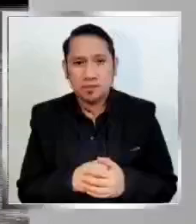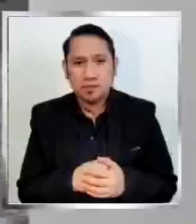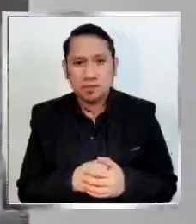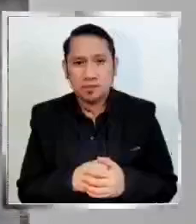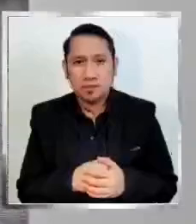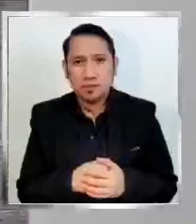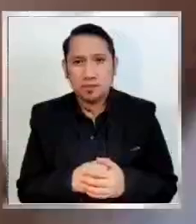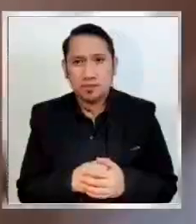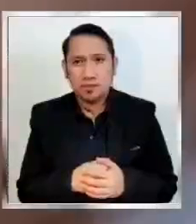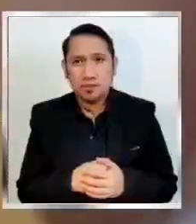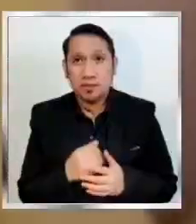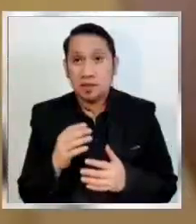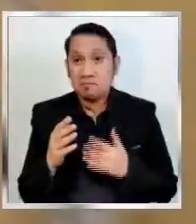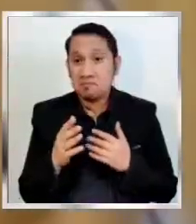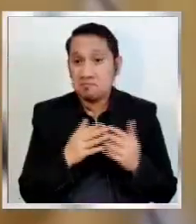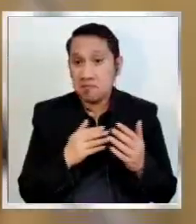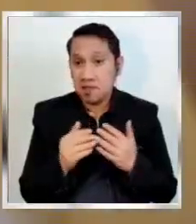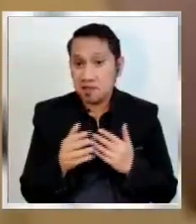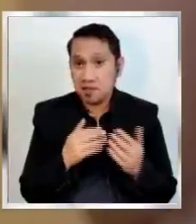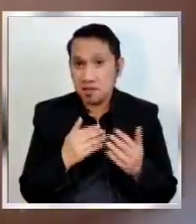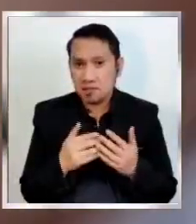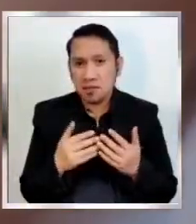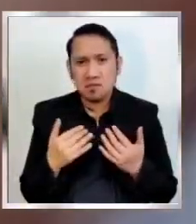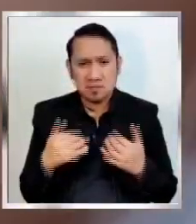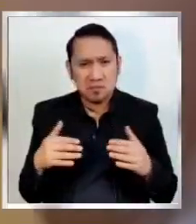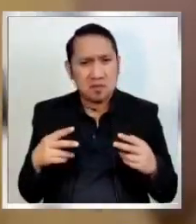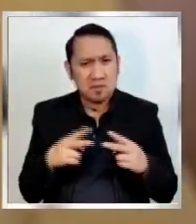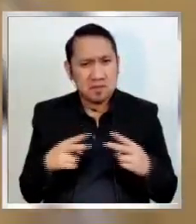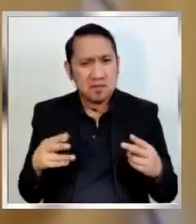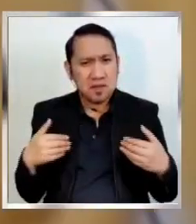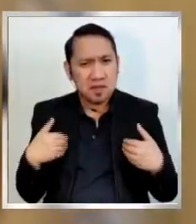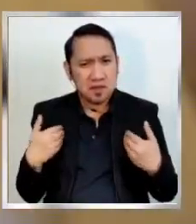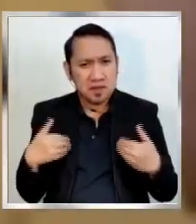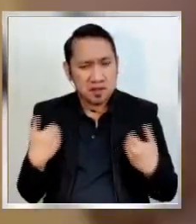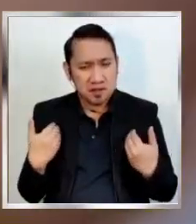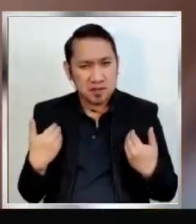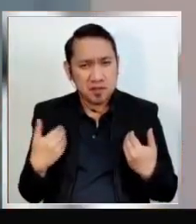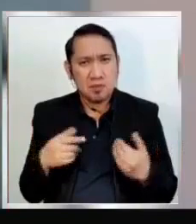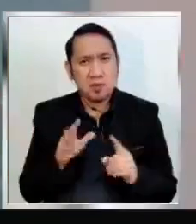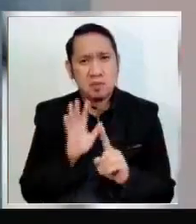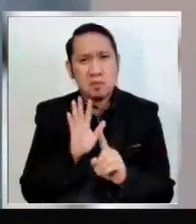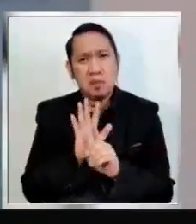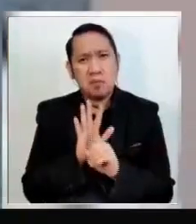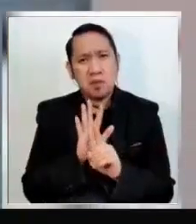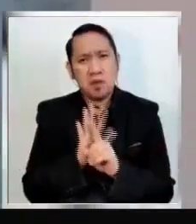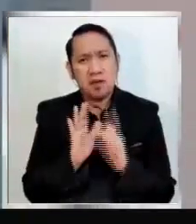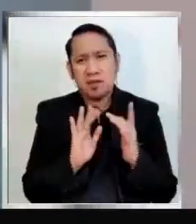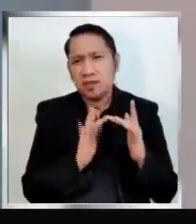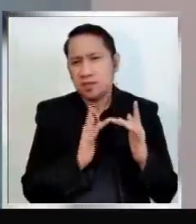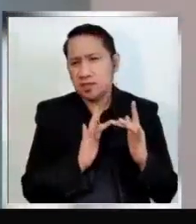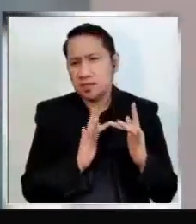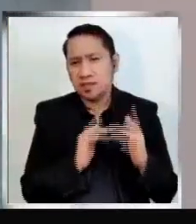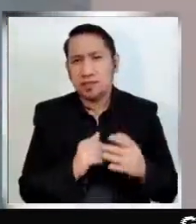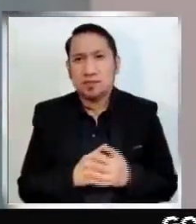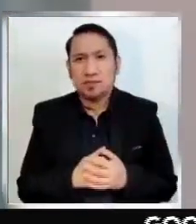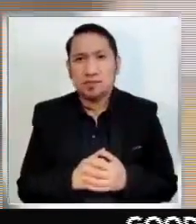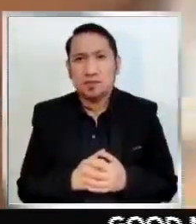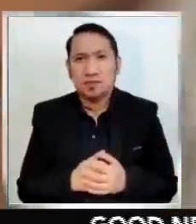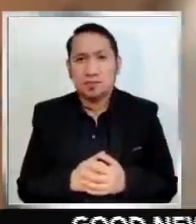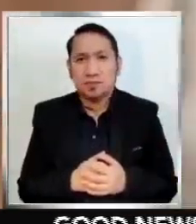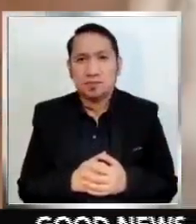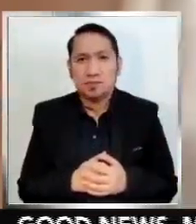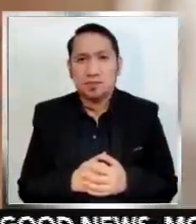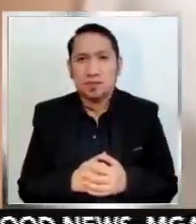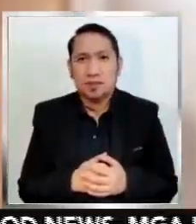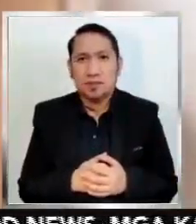At kahit mga bubuwit pa lang, social media stars nang maituturing. 5, turn,